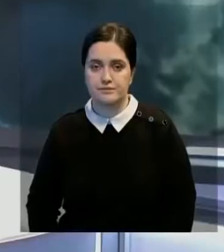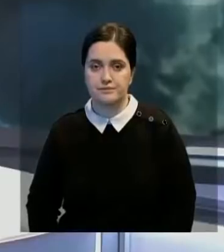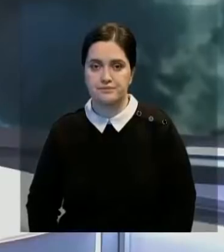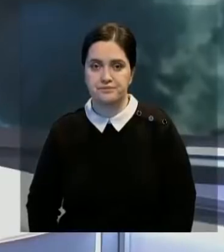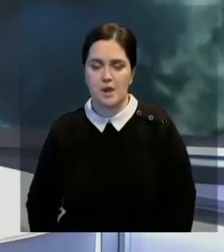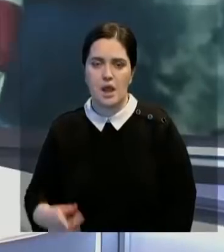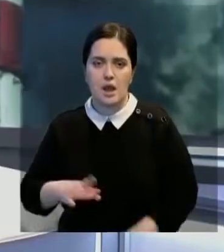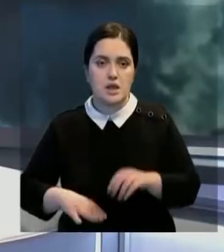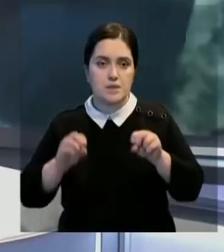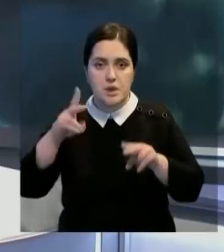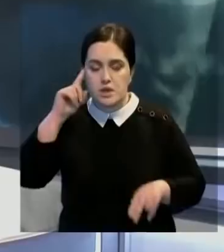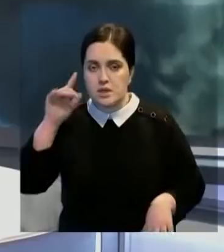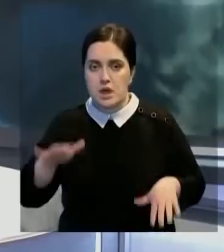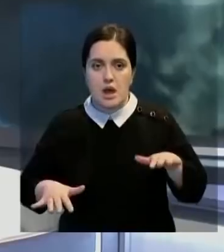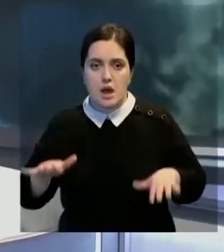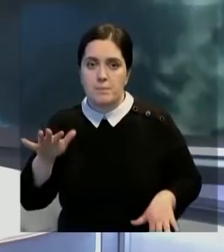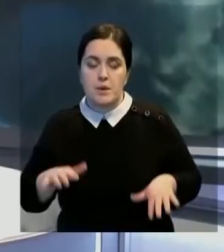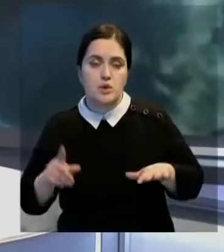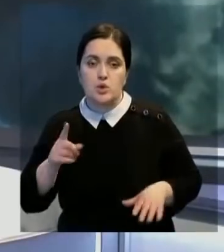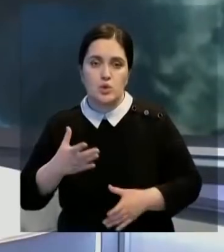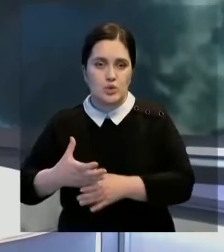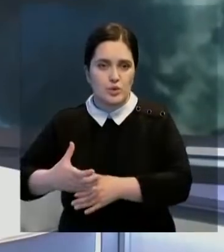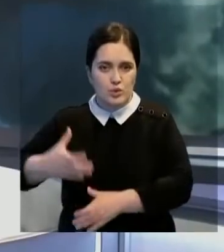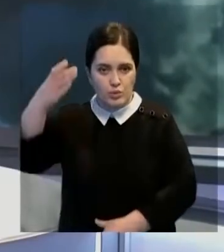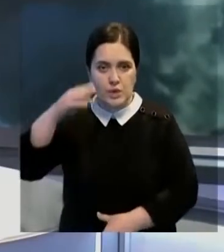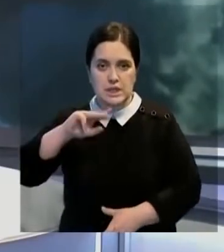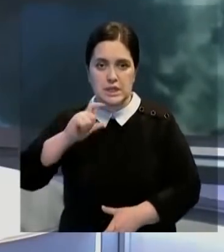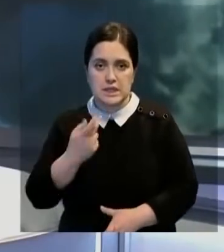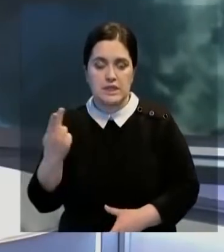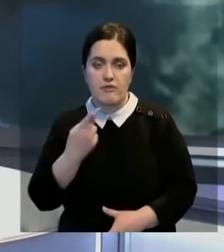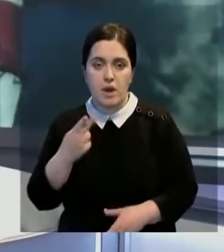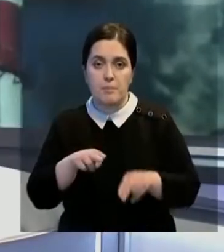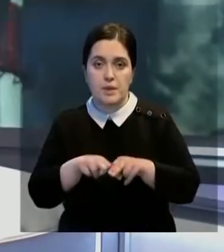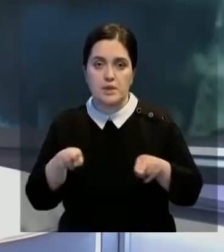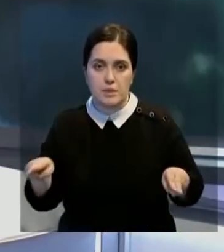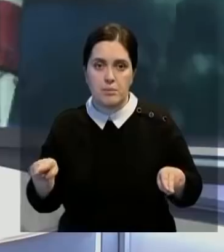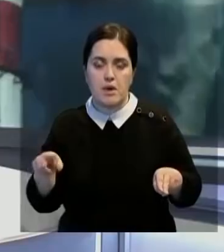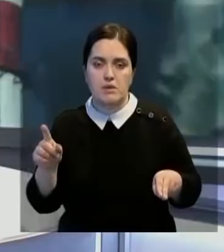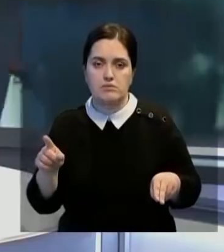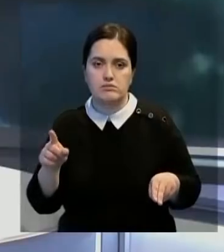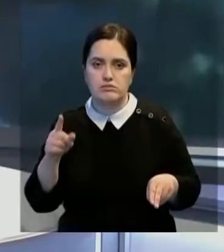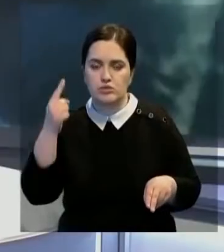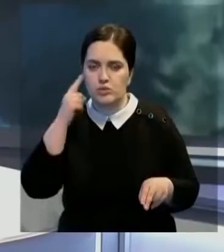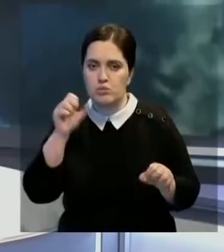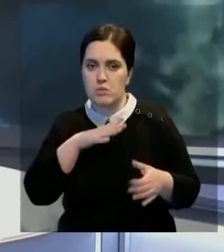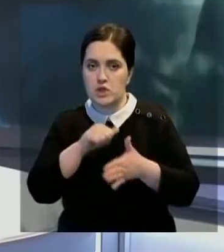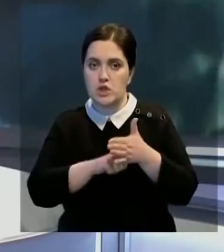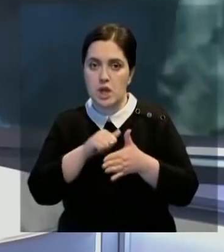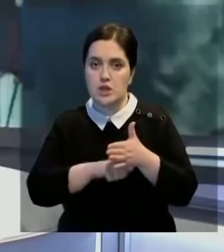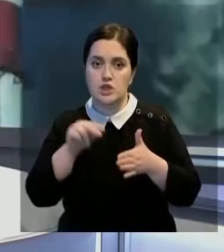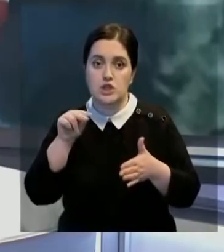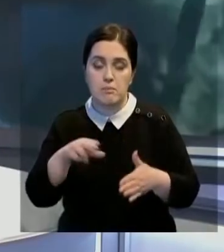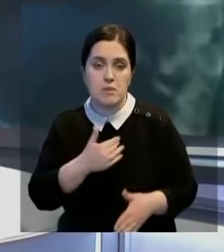Независимые эксперты сомневаются, что трубу на Петропавловской ТЭЦ-2 мог разрушить ветер. Они не исключают, что настоящая причина ЧП –